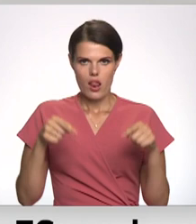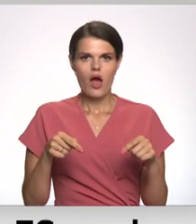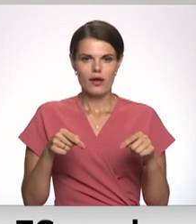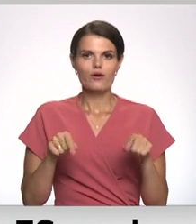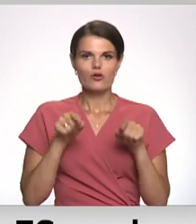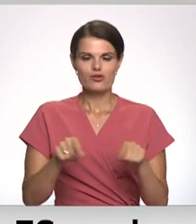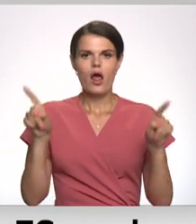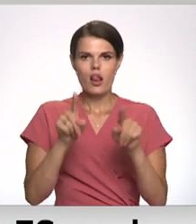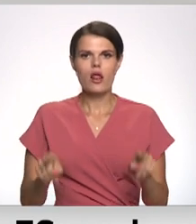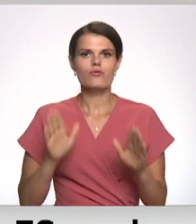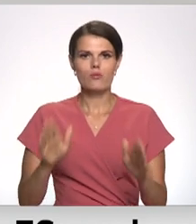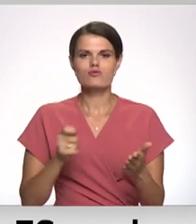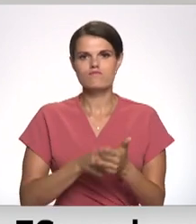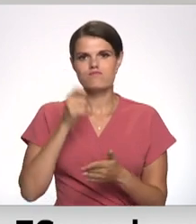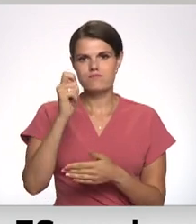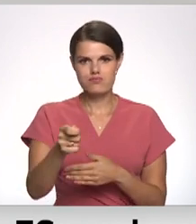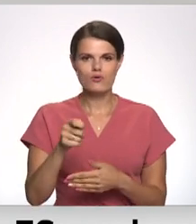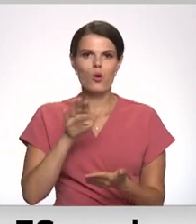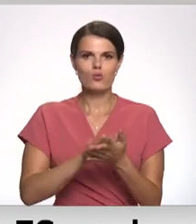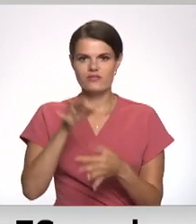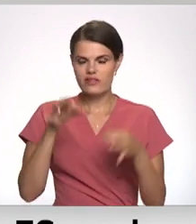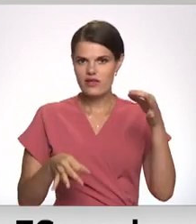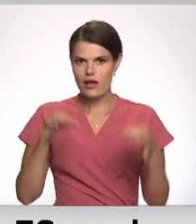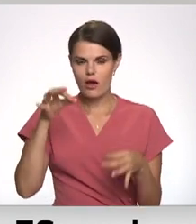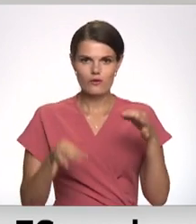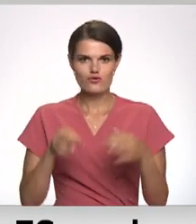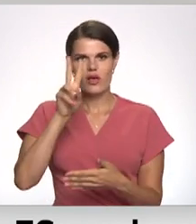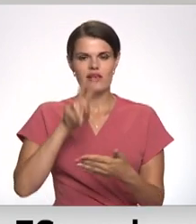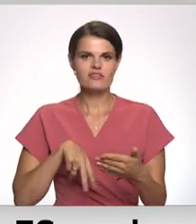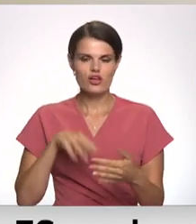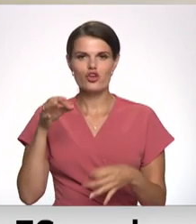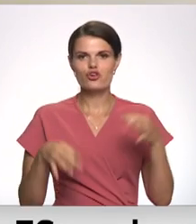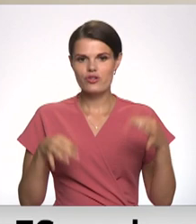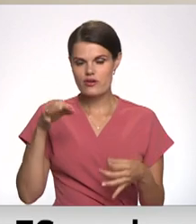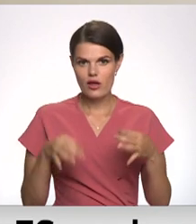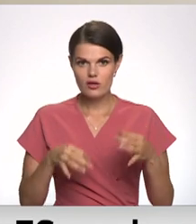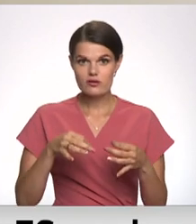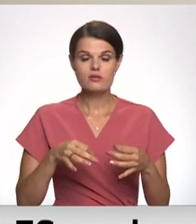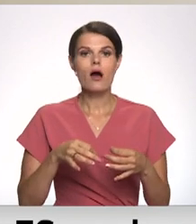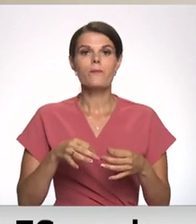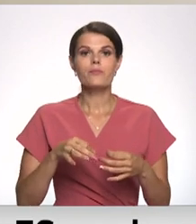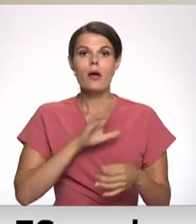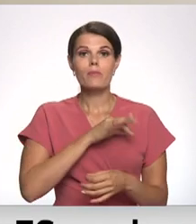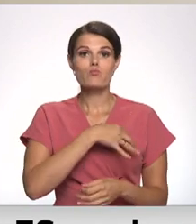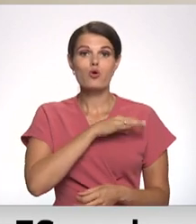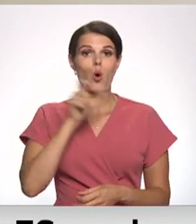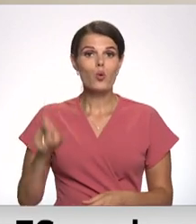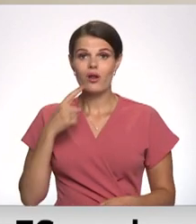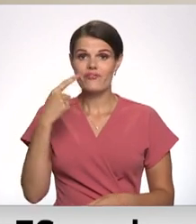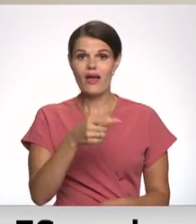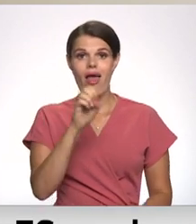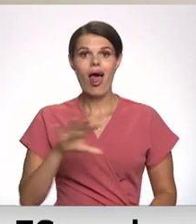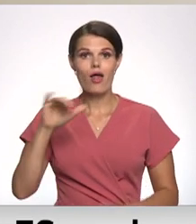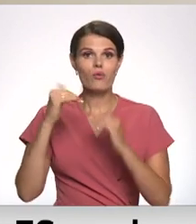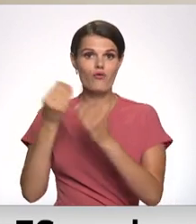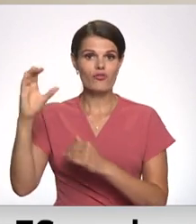tuvākajā laikā šī lieta tiks virzīta uz tiesu, izskatīšanai tiesā. Pēc prokurora teiktā Eiropas fondu